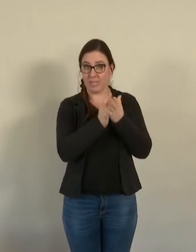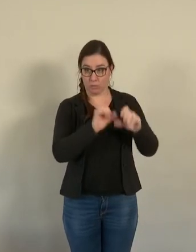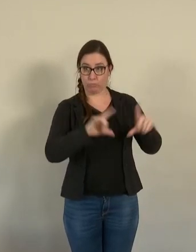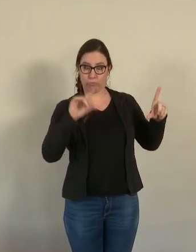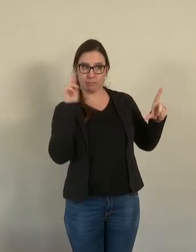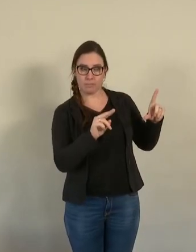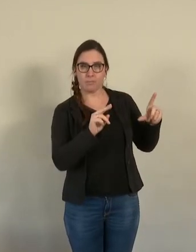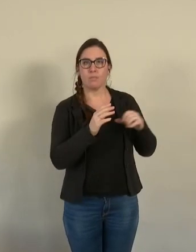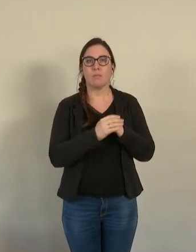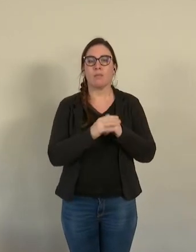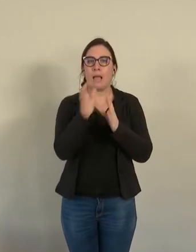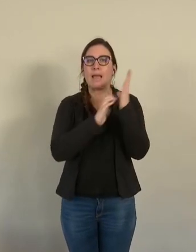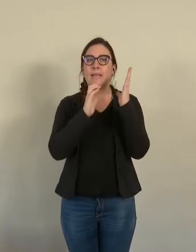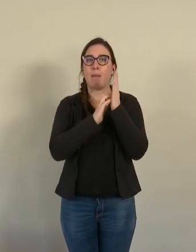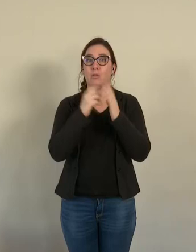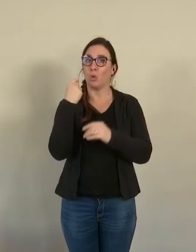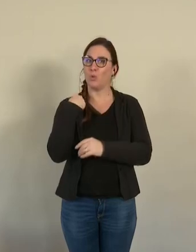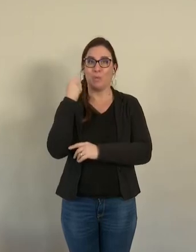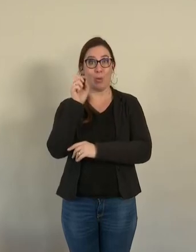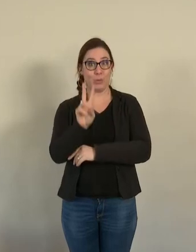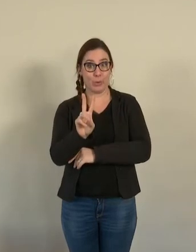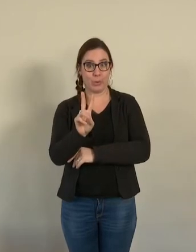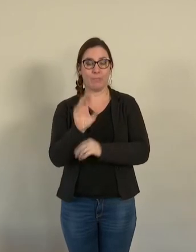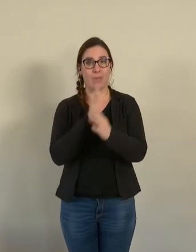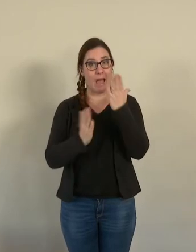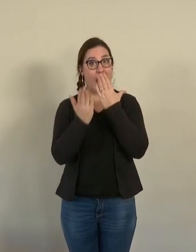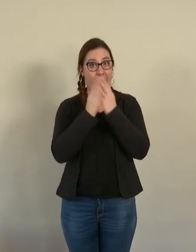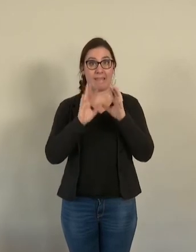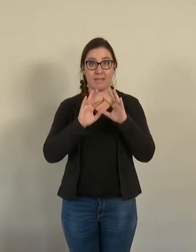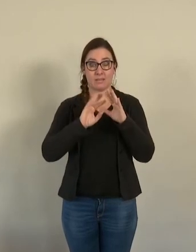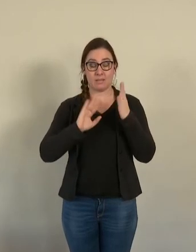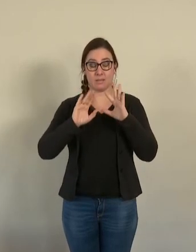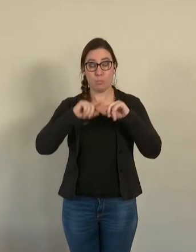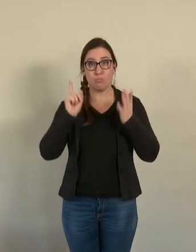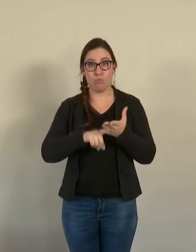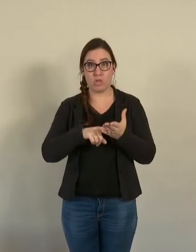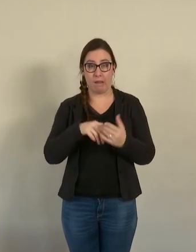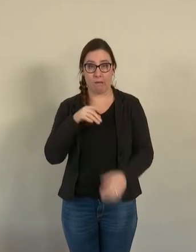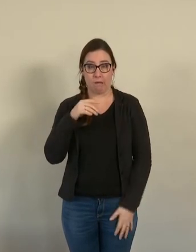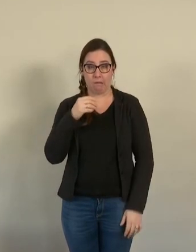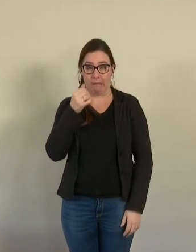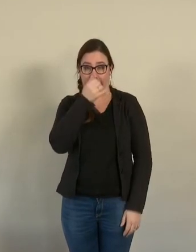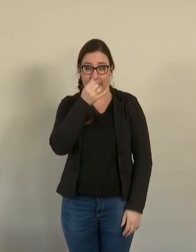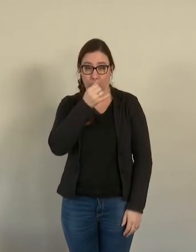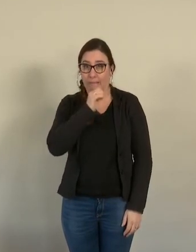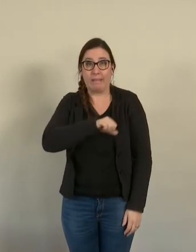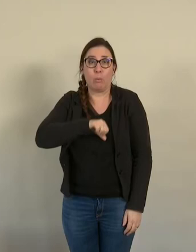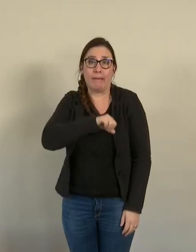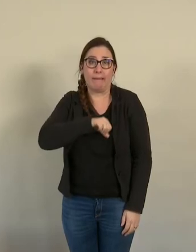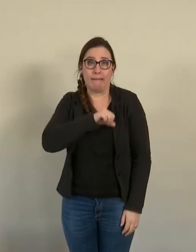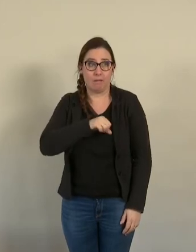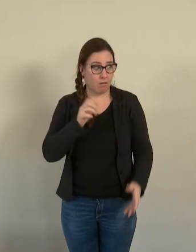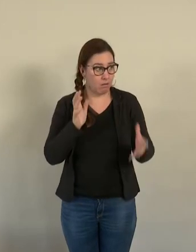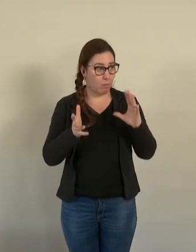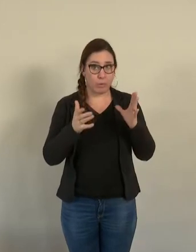sur cette délibération numéro 2 j'ai bien l'annexe budgétaire qui est absolument ridicule je suis navrée mais alors à moins qu'il y